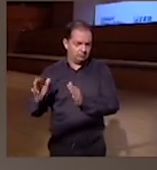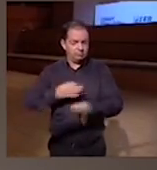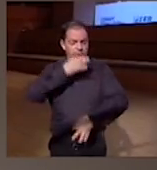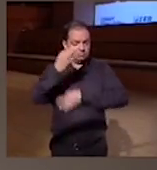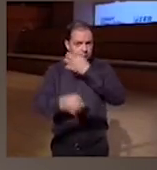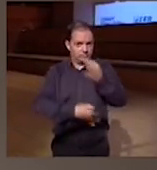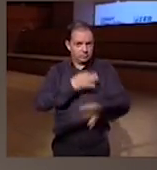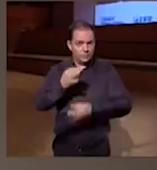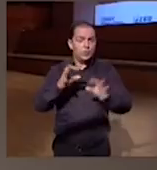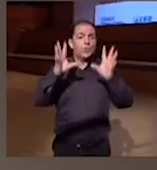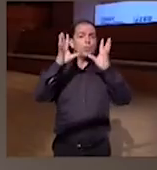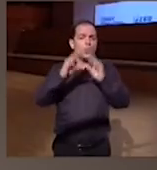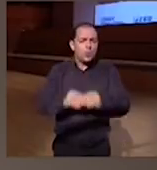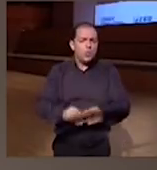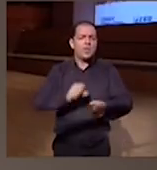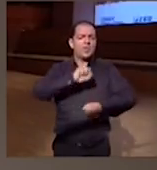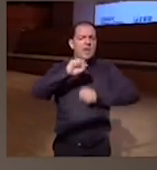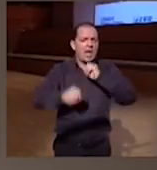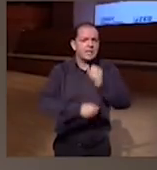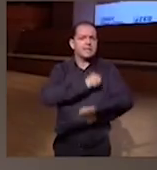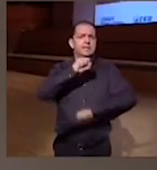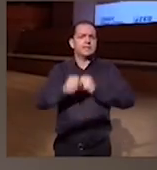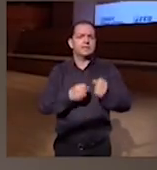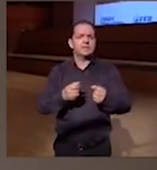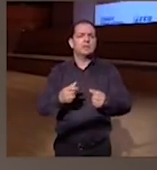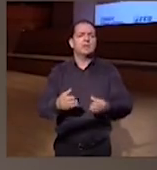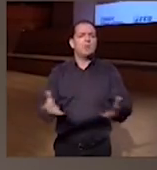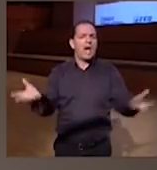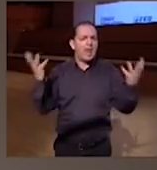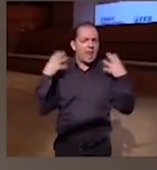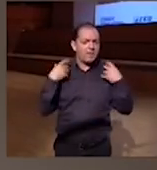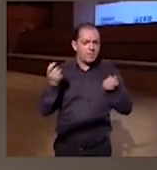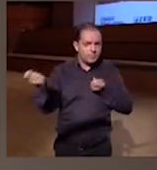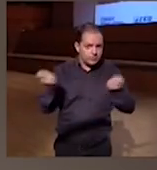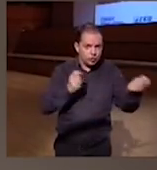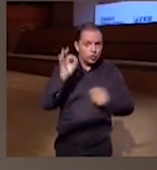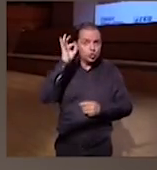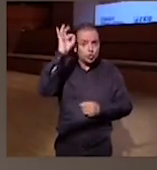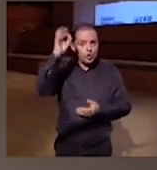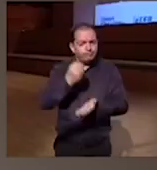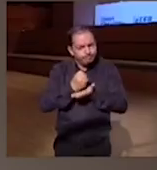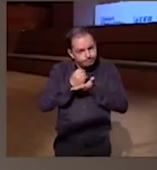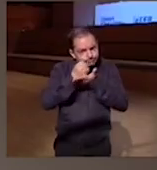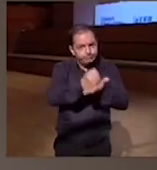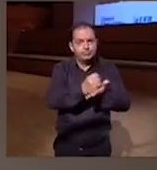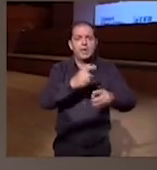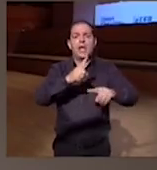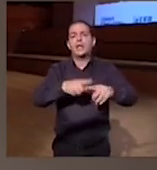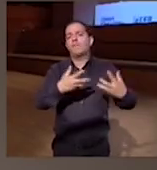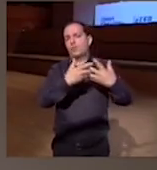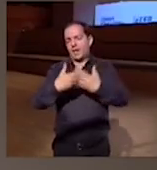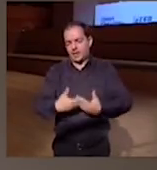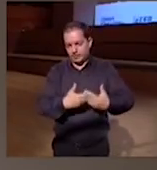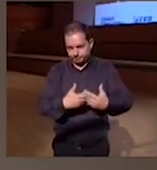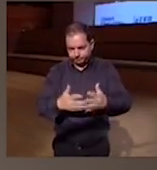στις συνδυασμένες δράσεις και πρωτοβουλίες που έχουμε αναλάβει για να στηρίξουμε την ελληνική βιομηχανία. Ξεκινώ από